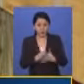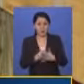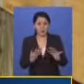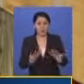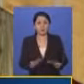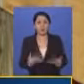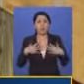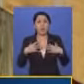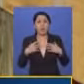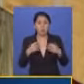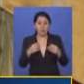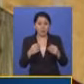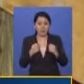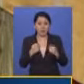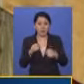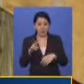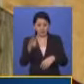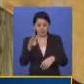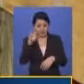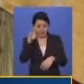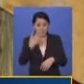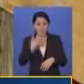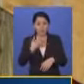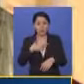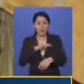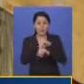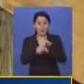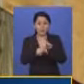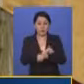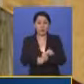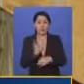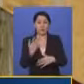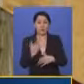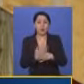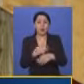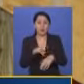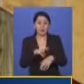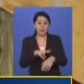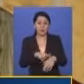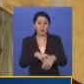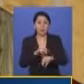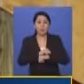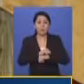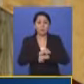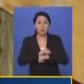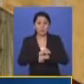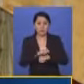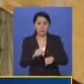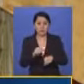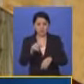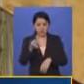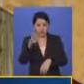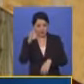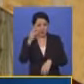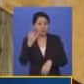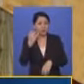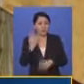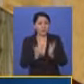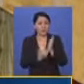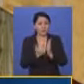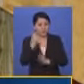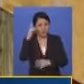денсаулығына қауіп төндіре отырып, елдегі тұрақтылықты сақтауға өз үлесін қосып жатыр. Полицейлердің ерлігі мен батырлығын ел басшылығы әрдайым